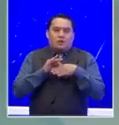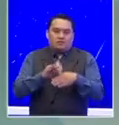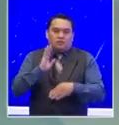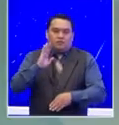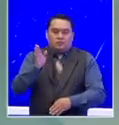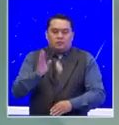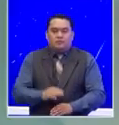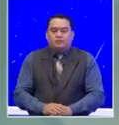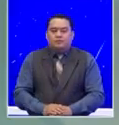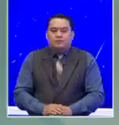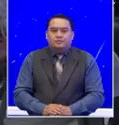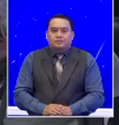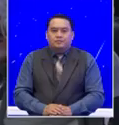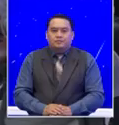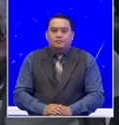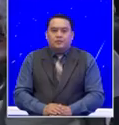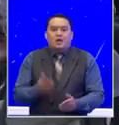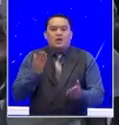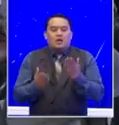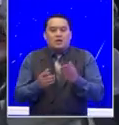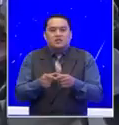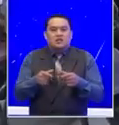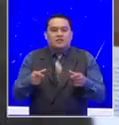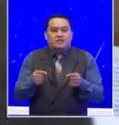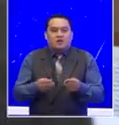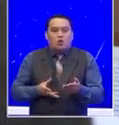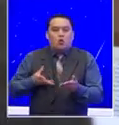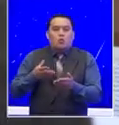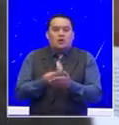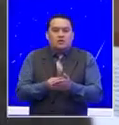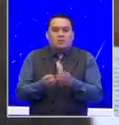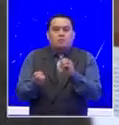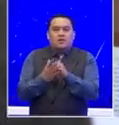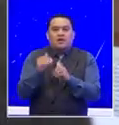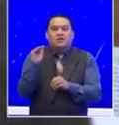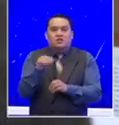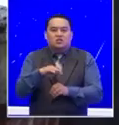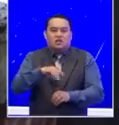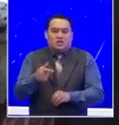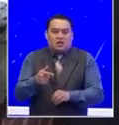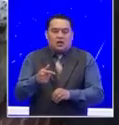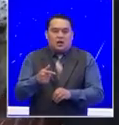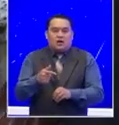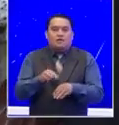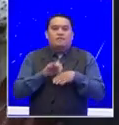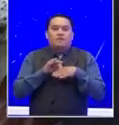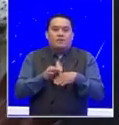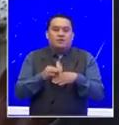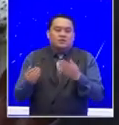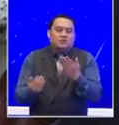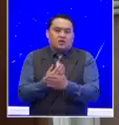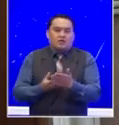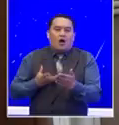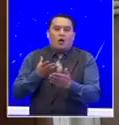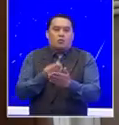производиться в июне. Если квитанция об оплате комуслуг будет менее 15 тысяч тенге, поставщик произведет перерасчет